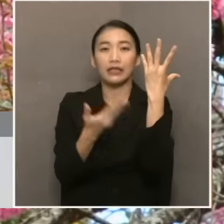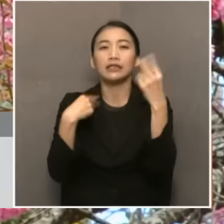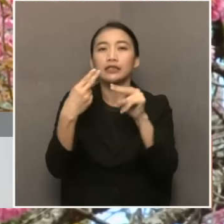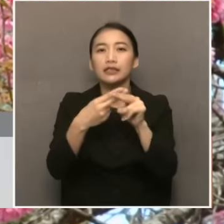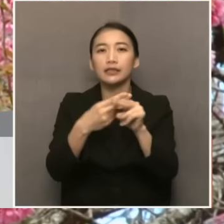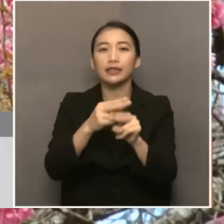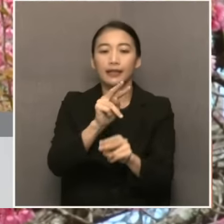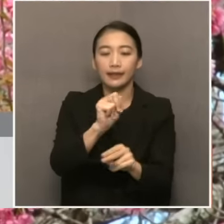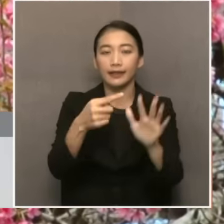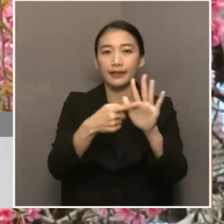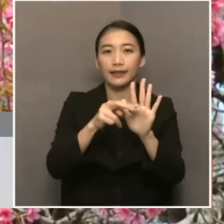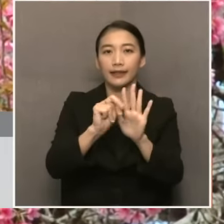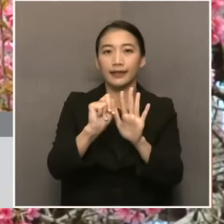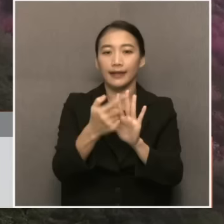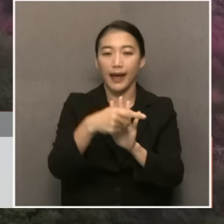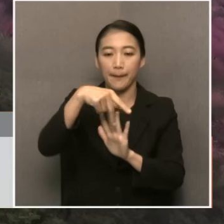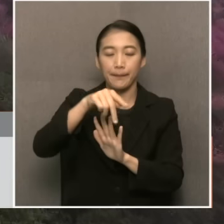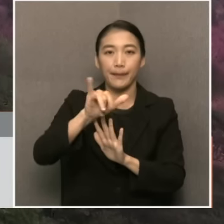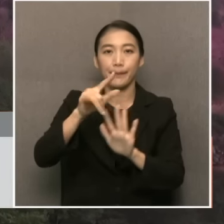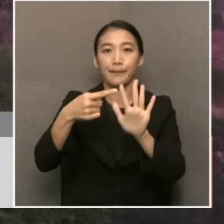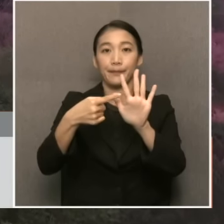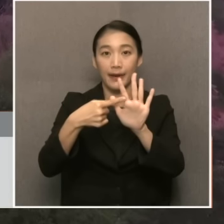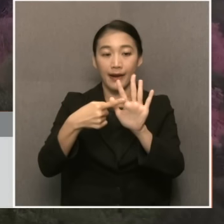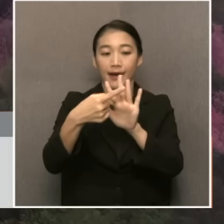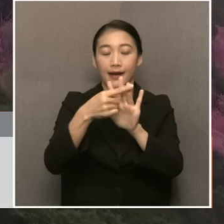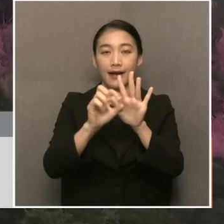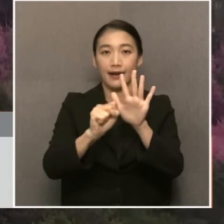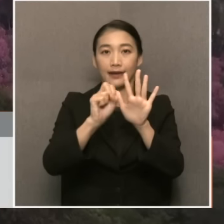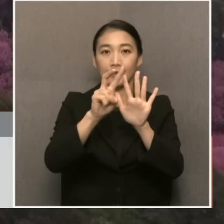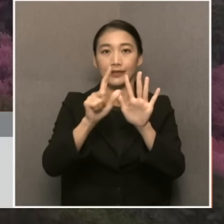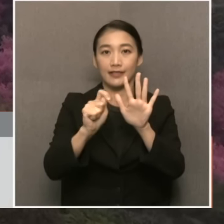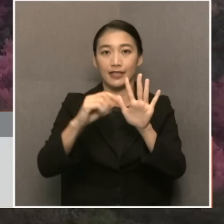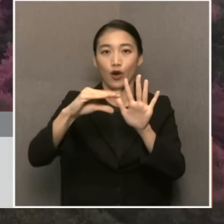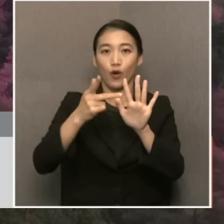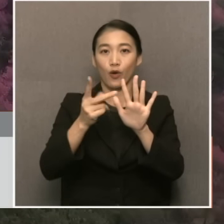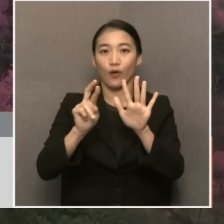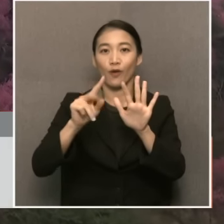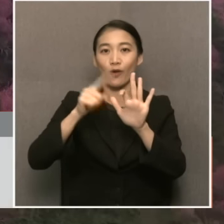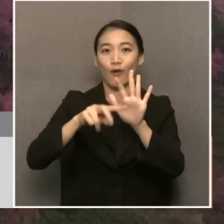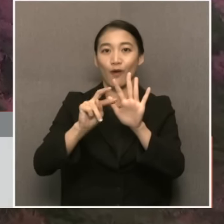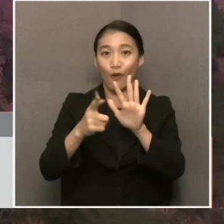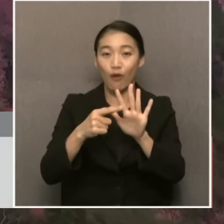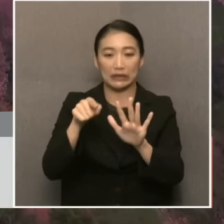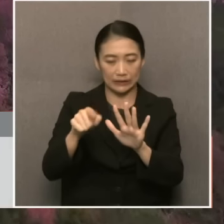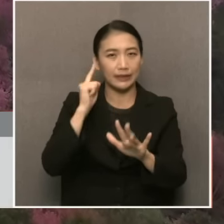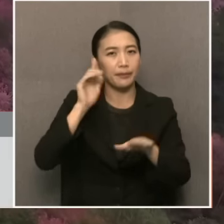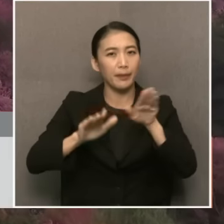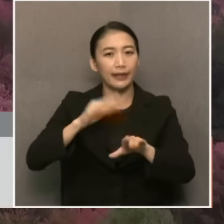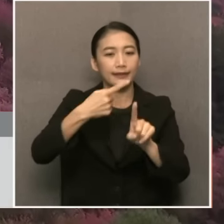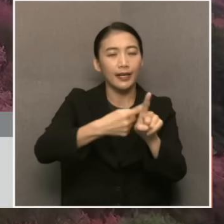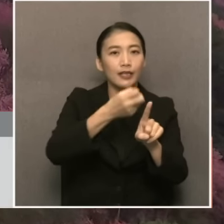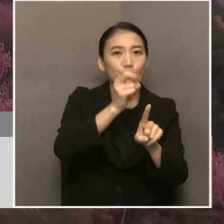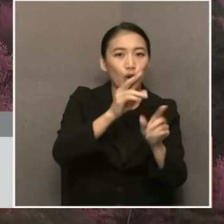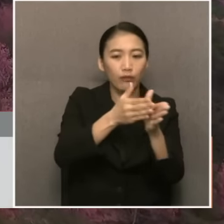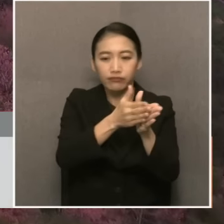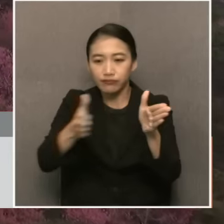1ปีจะมีให้ชมเพียงครั้งเดียวค่ะในช่วงปลายเดือนธันวาคมไปจนถึงปลายเดือนมกราคมนี้ก่อนที่จะร่วงโ